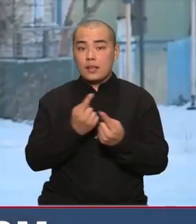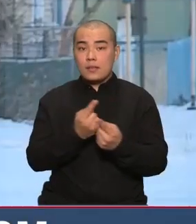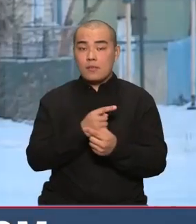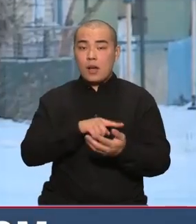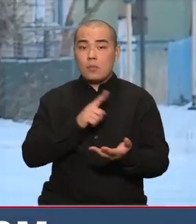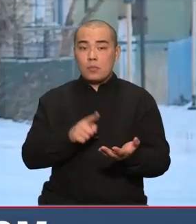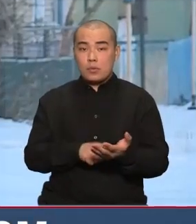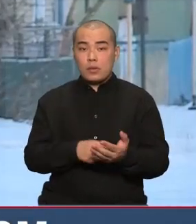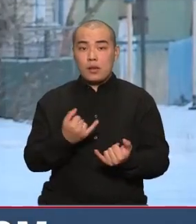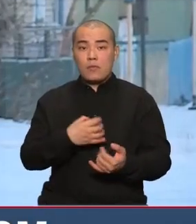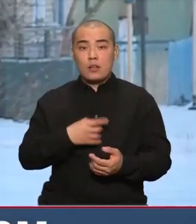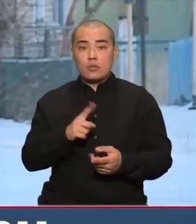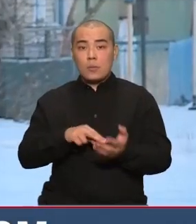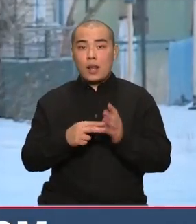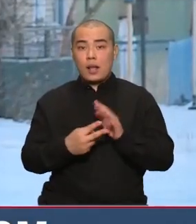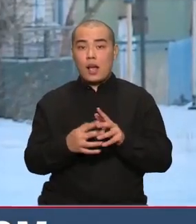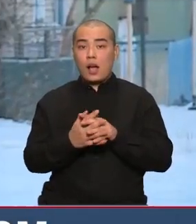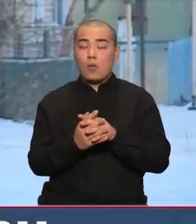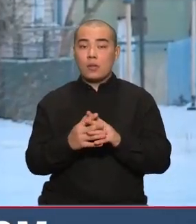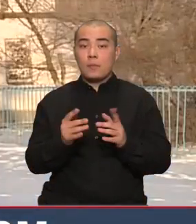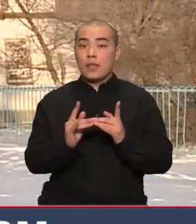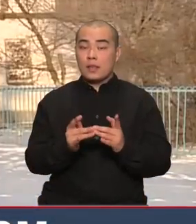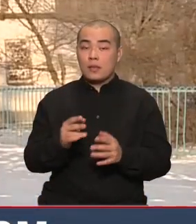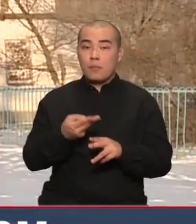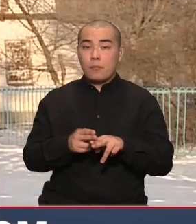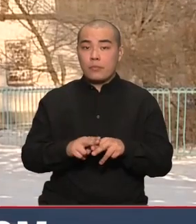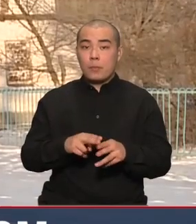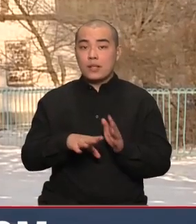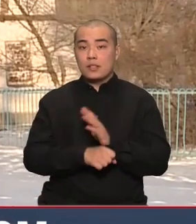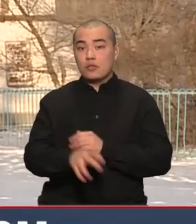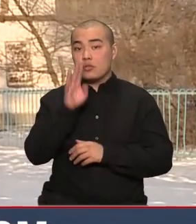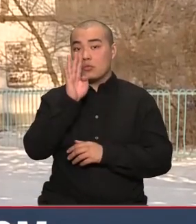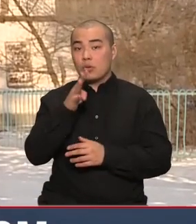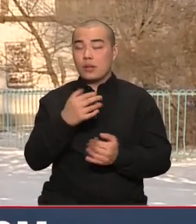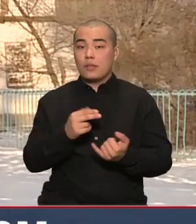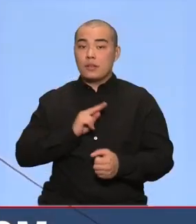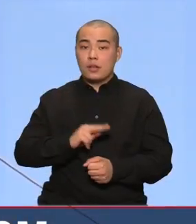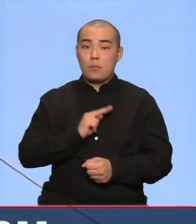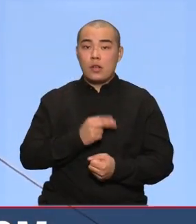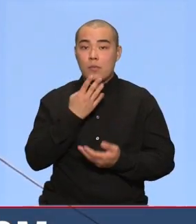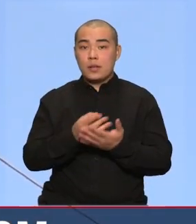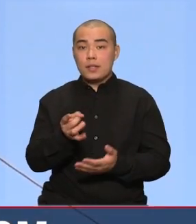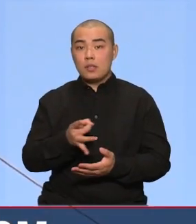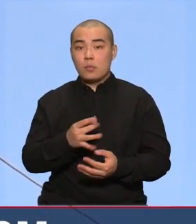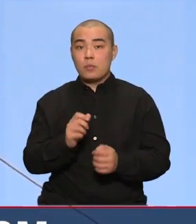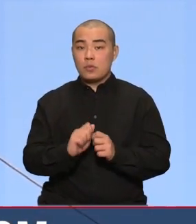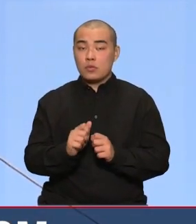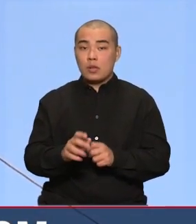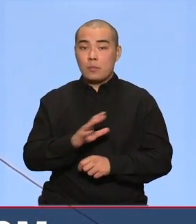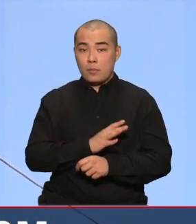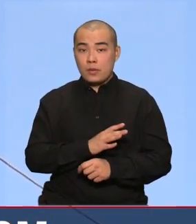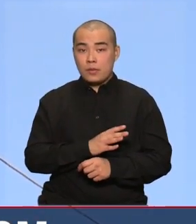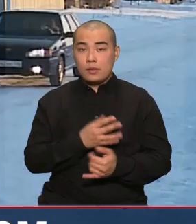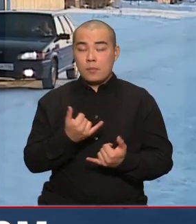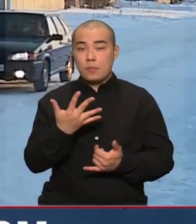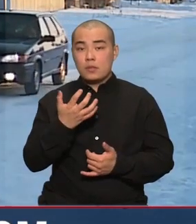сельской местности является программа «Аул Ельбисагы». За последние 4 года на ее реализацию из республиканского бюджета было выделено